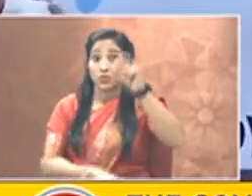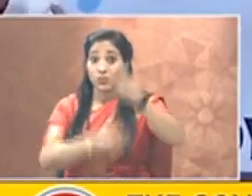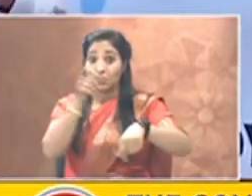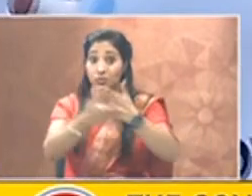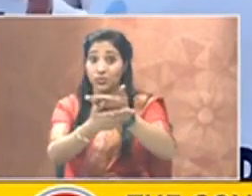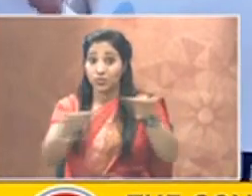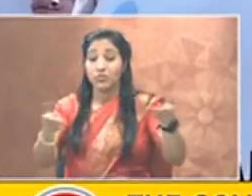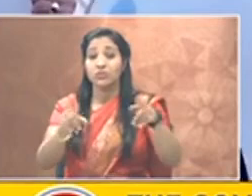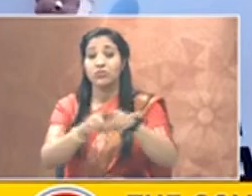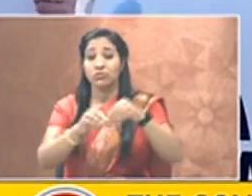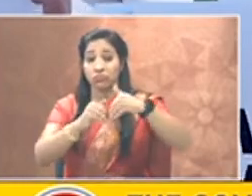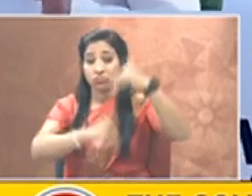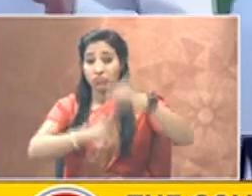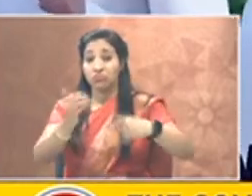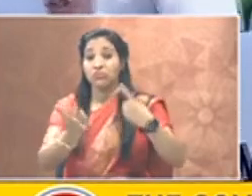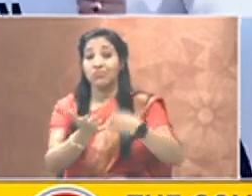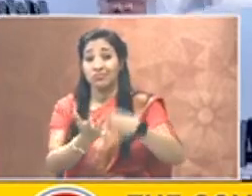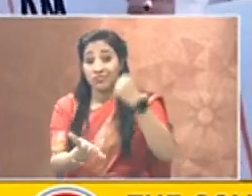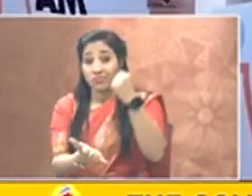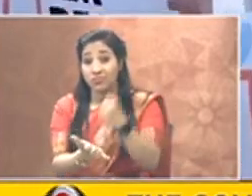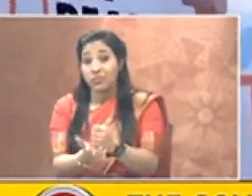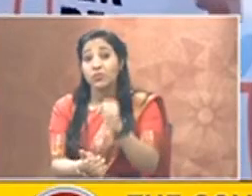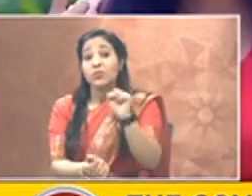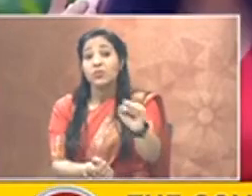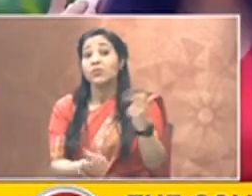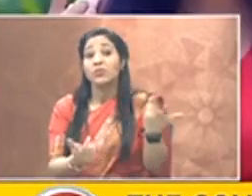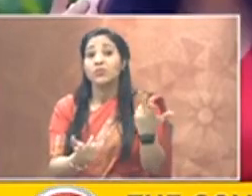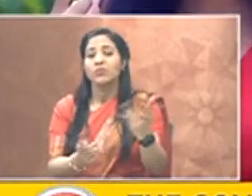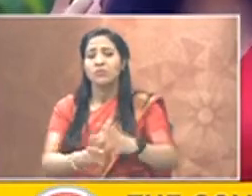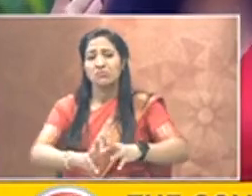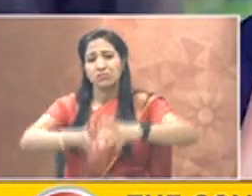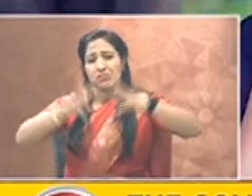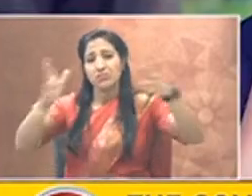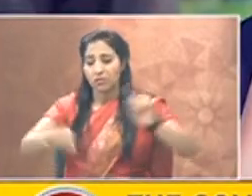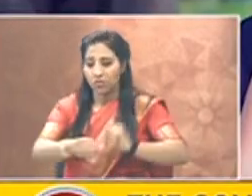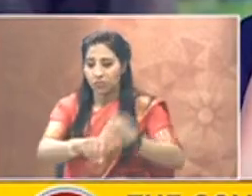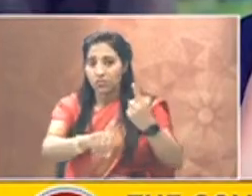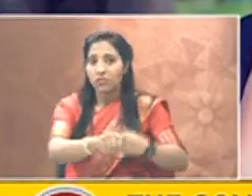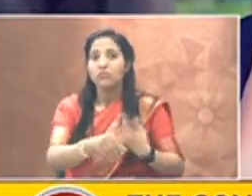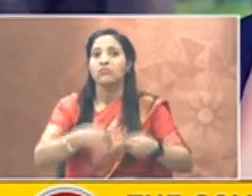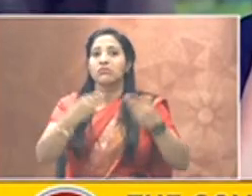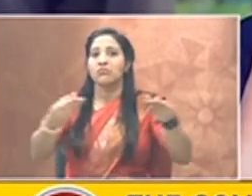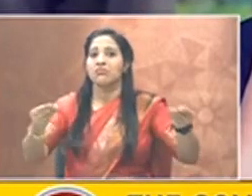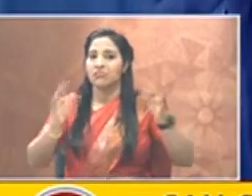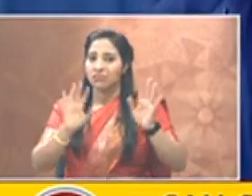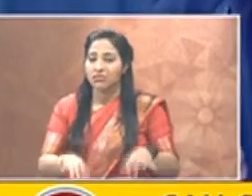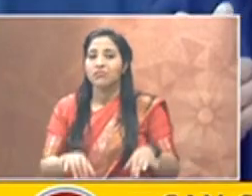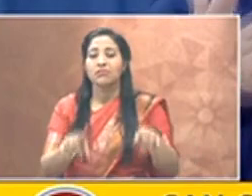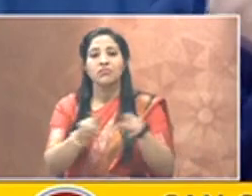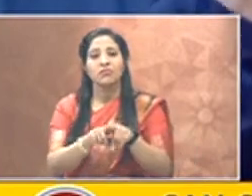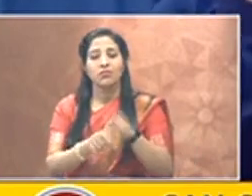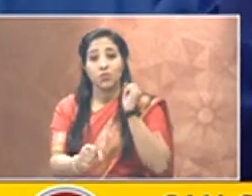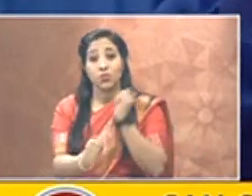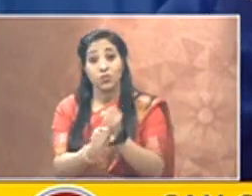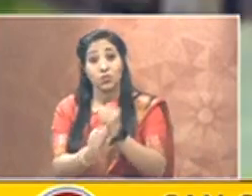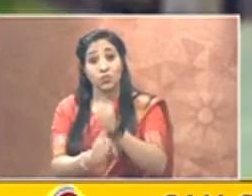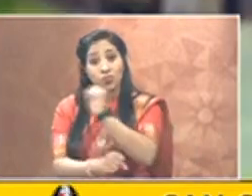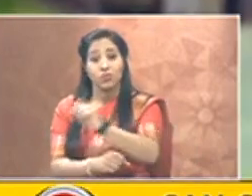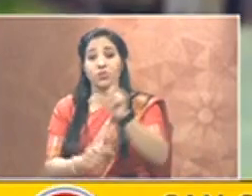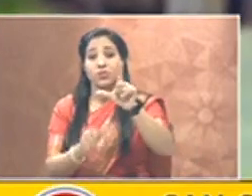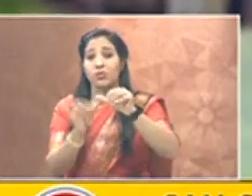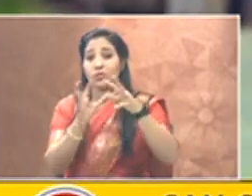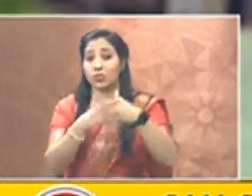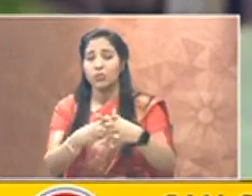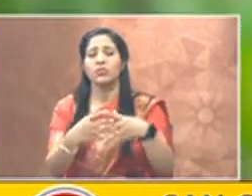को रजिस्ट्रेशन के लिए ज्यादा मौके मिल सके, इसके लिए सरकार ने कानून में